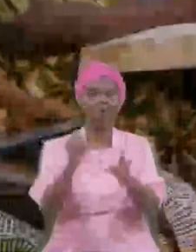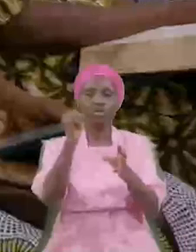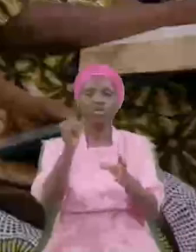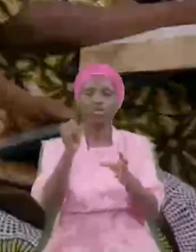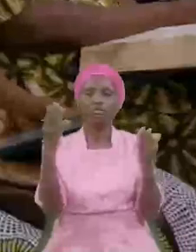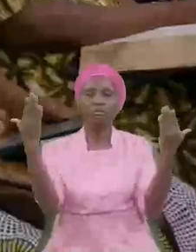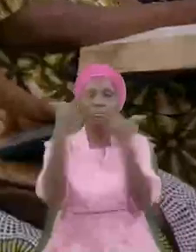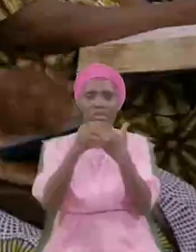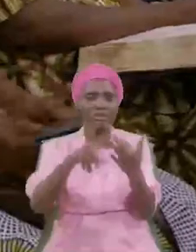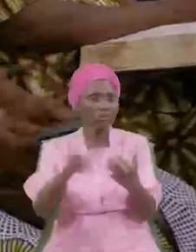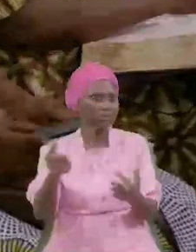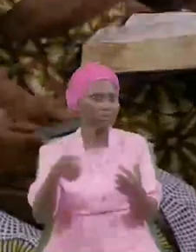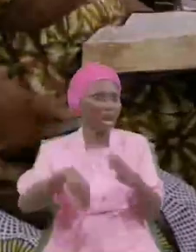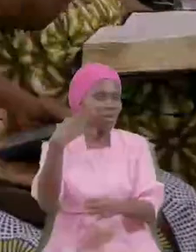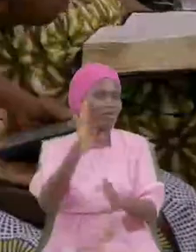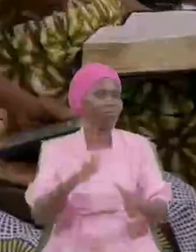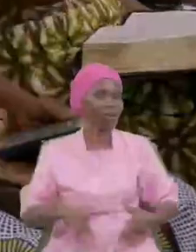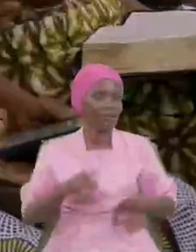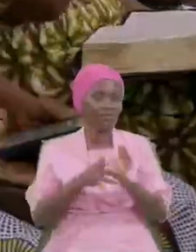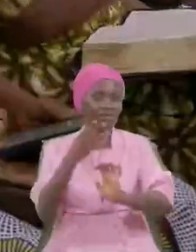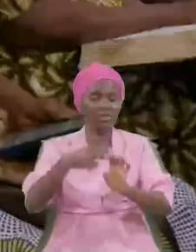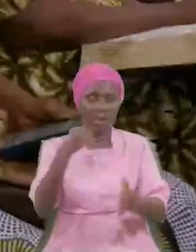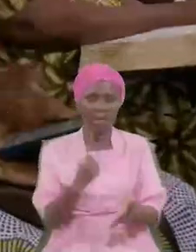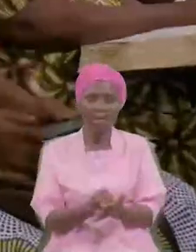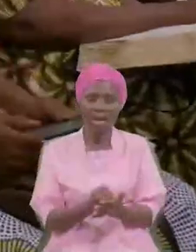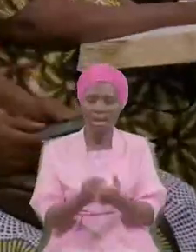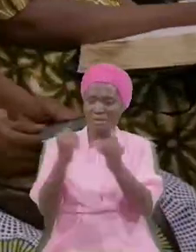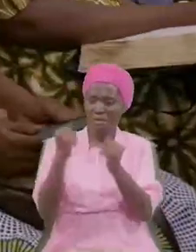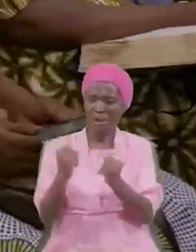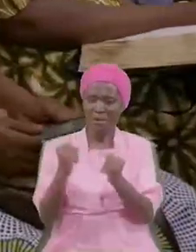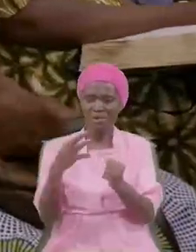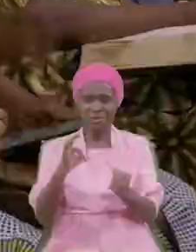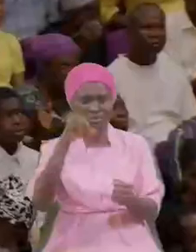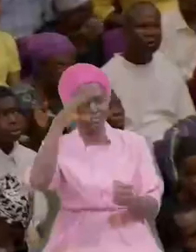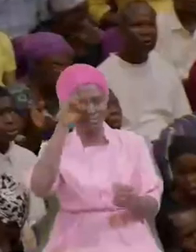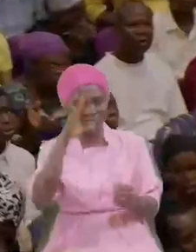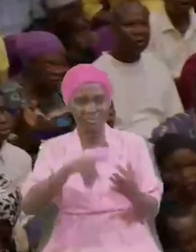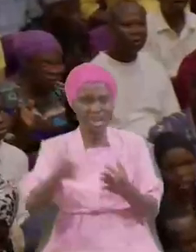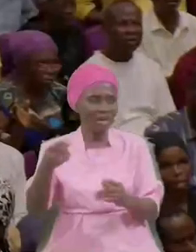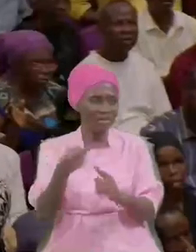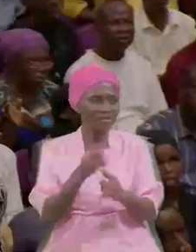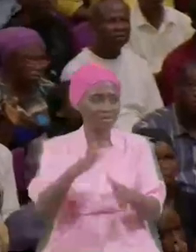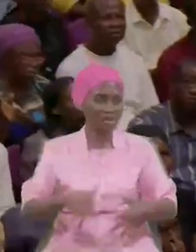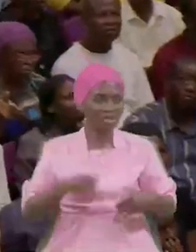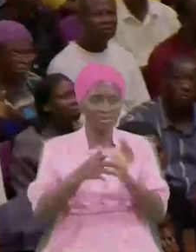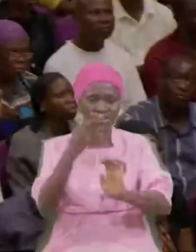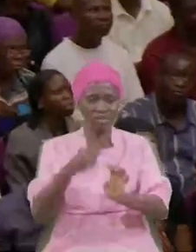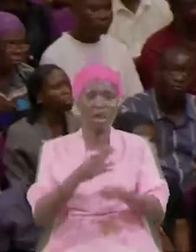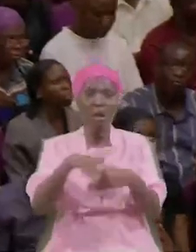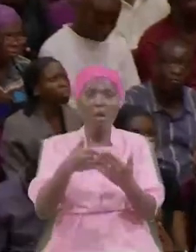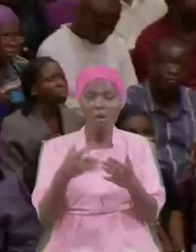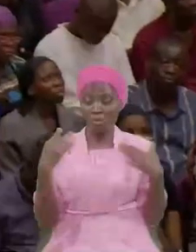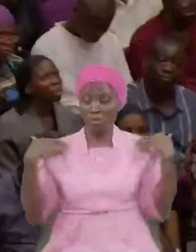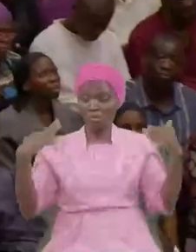Les ténèbres, qu'elles sortent de votre vie. Les puissants des ténèbres, hors de votre vie. Tous les agents